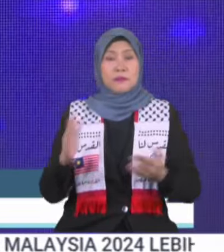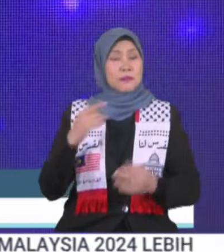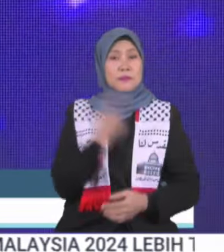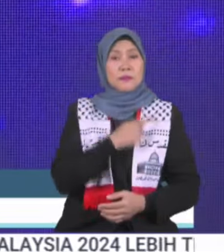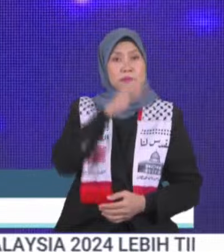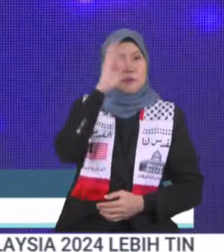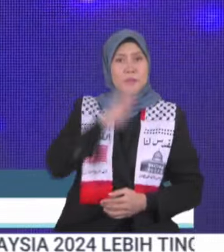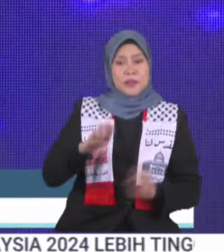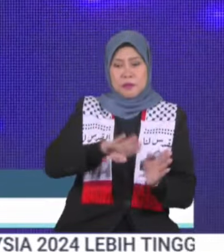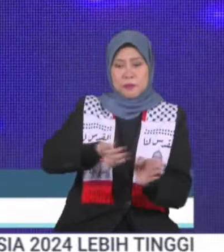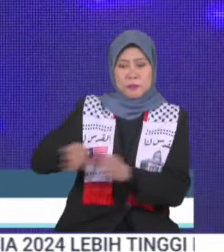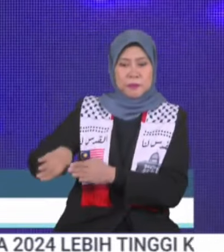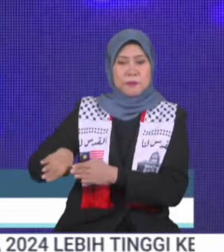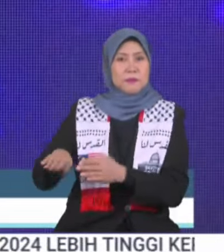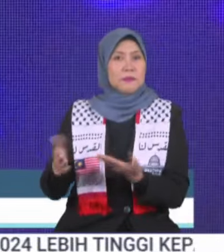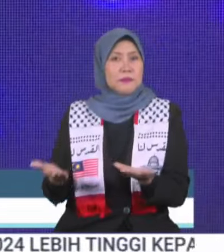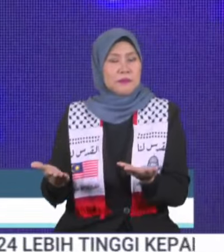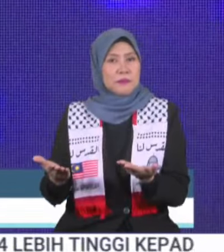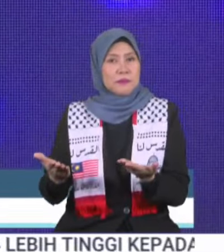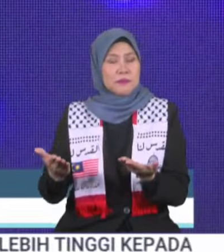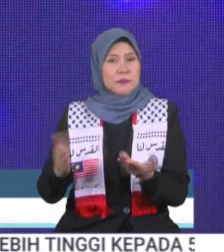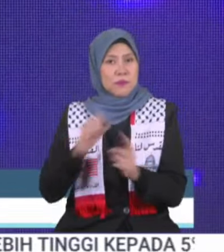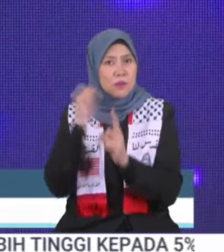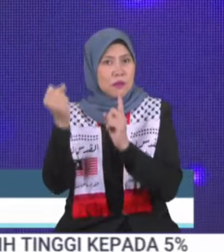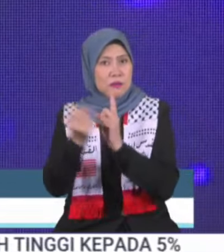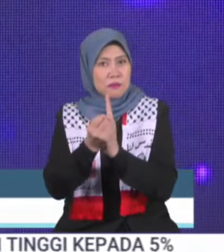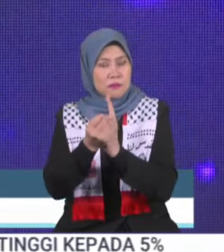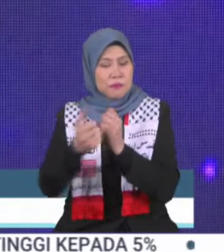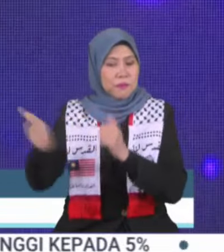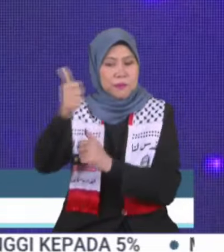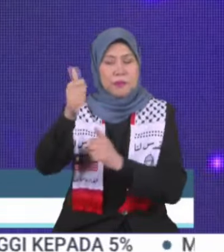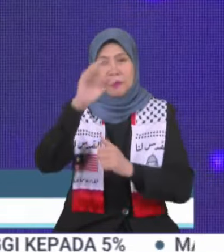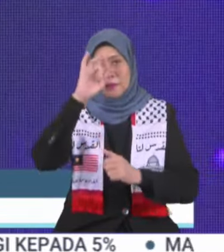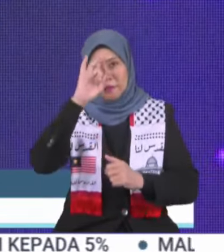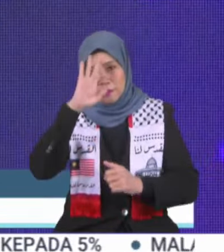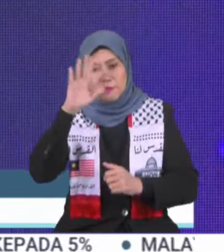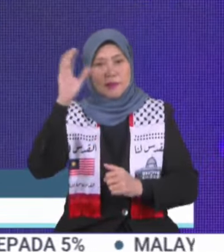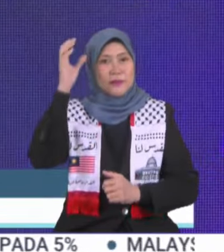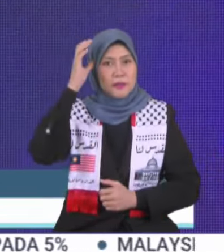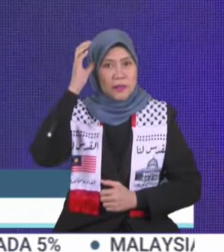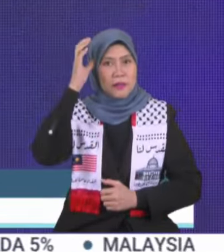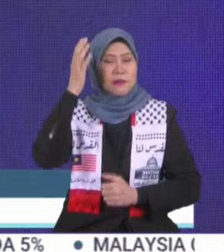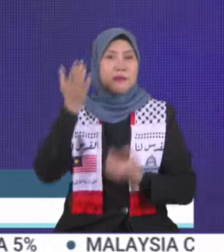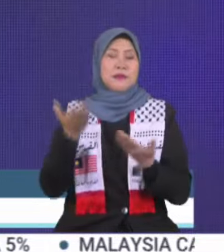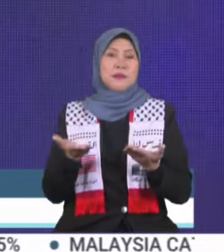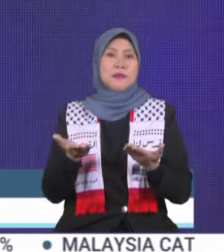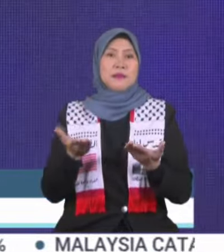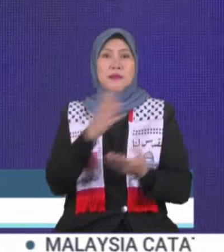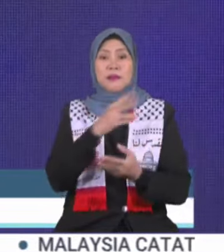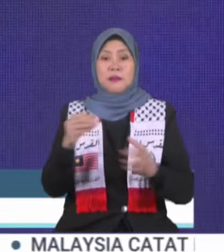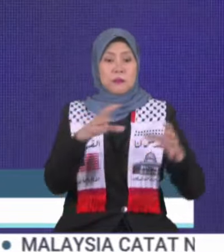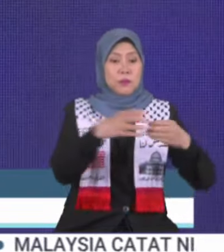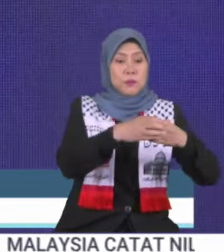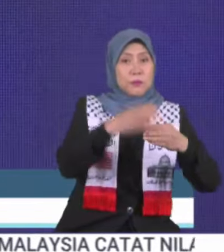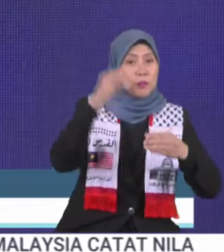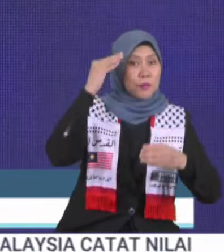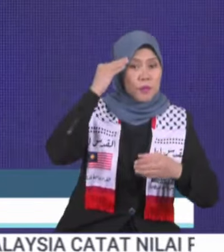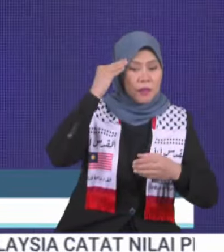pernah mengenepikan kedudukan anak India atau anak Cina, apalagi susuku kaum Bumi